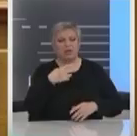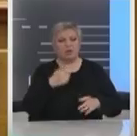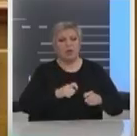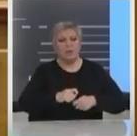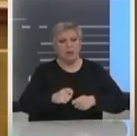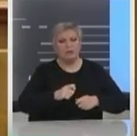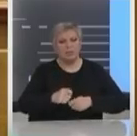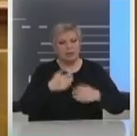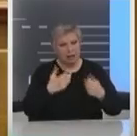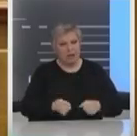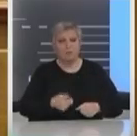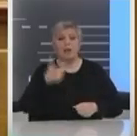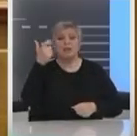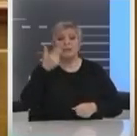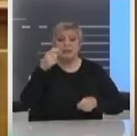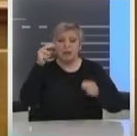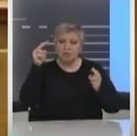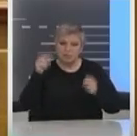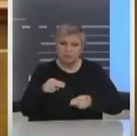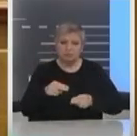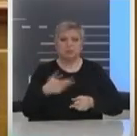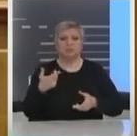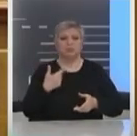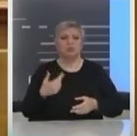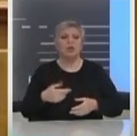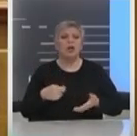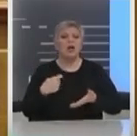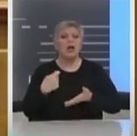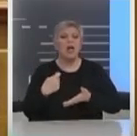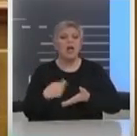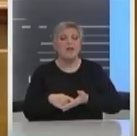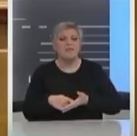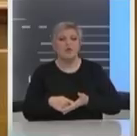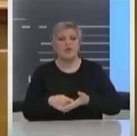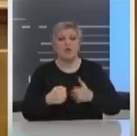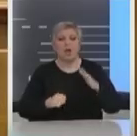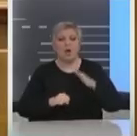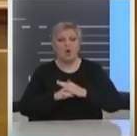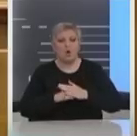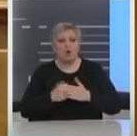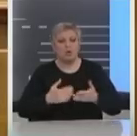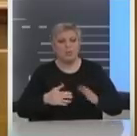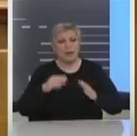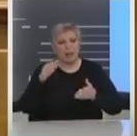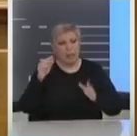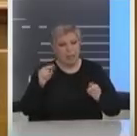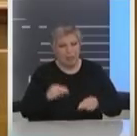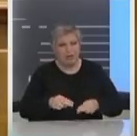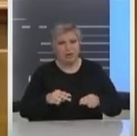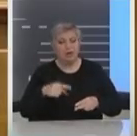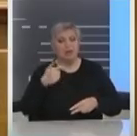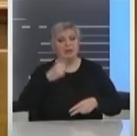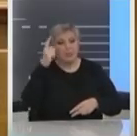άλλο οι συντάξεις και θα μειωθεί και το αφορολόγητο. Ξέρει ότι μαζί σας καλύτερες μέρες δεν μπορεί να